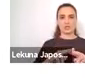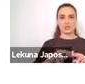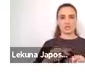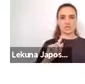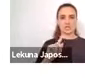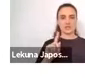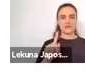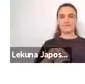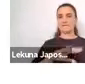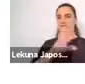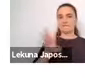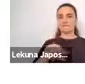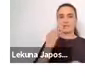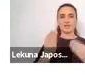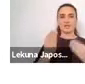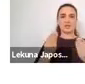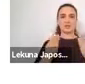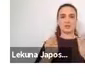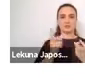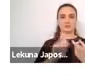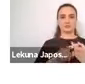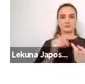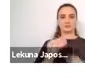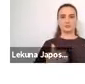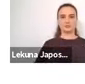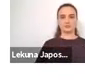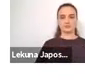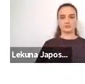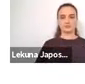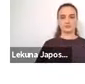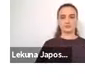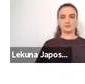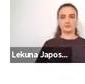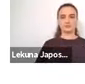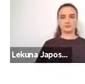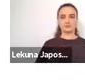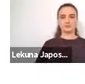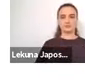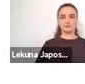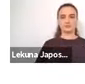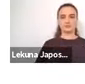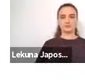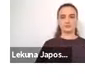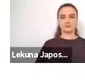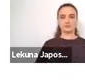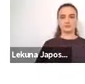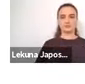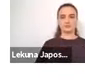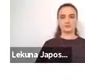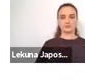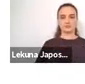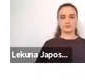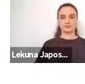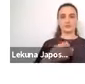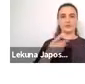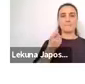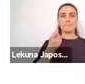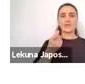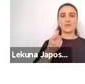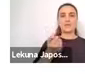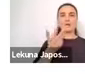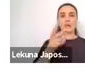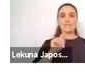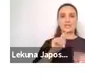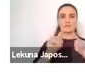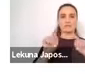არა, ყველა თამაში გადის მინიმუმ რამდენიმე უნარზე ბავშვის განვითარების.